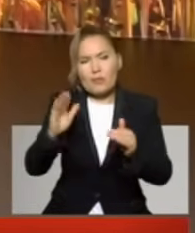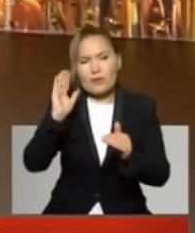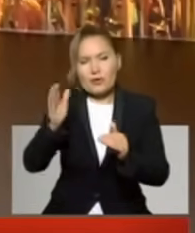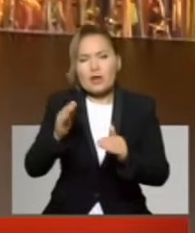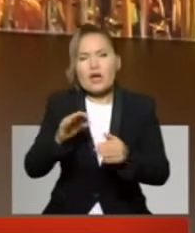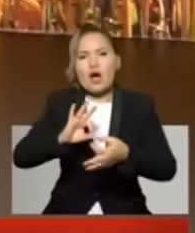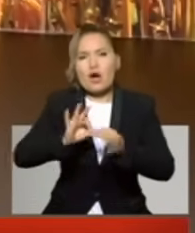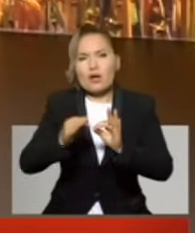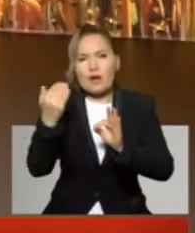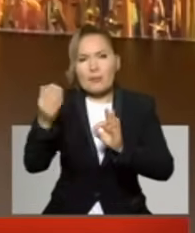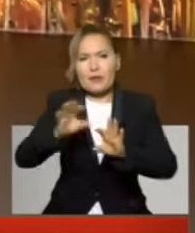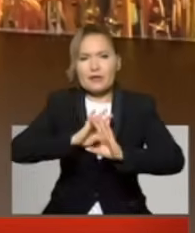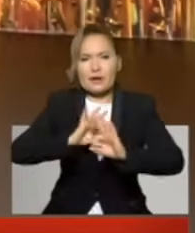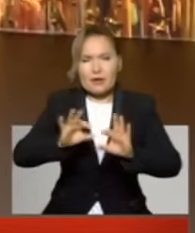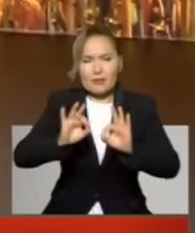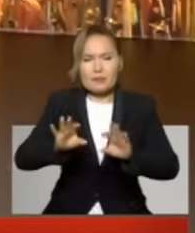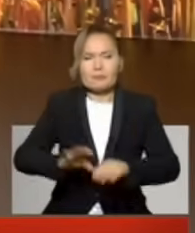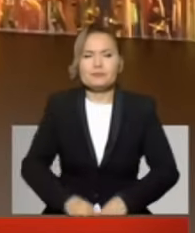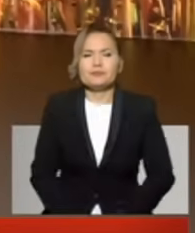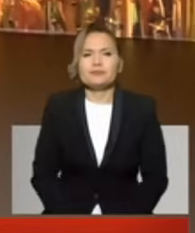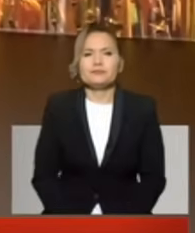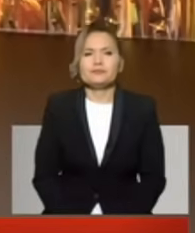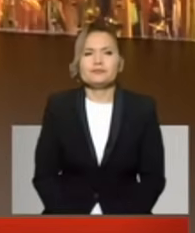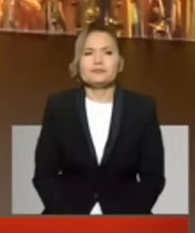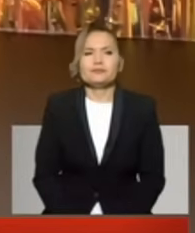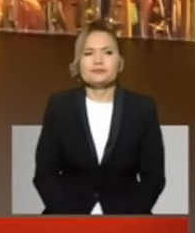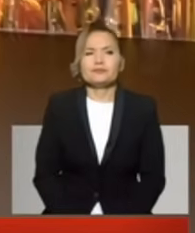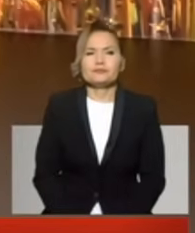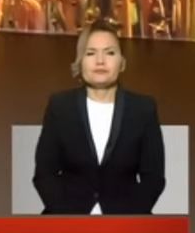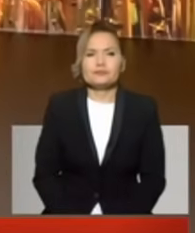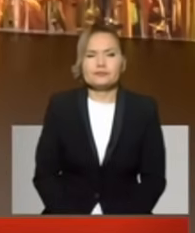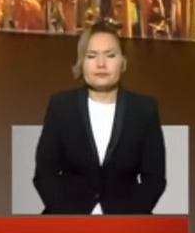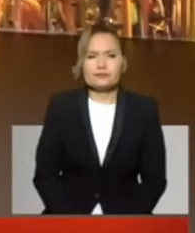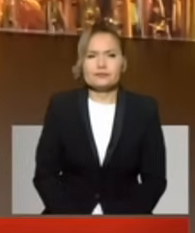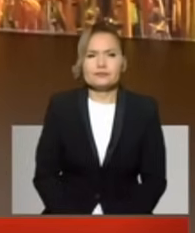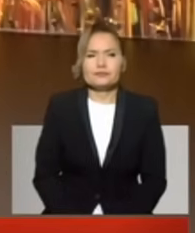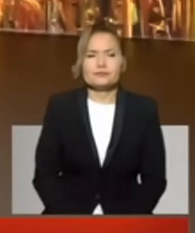Әріптесім Ұмсындық Наурызбаева егін алқабына барып дихандармен тілдесті.